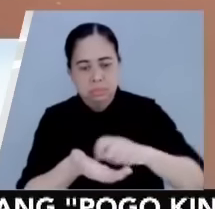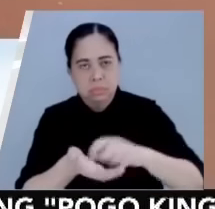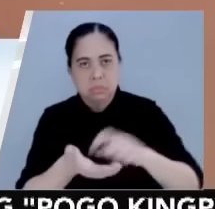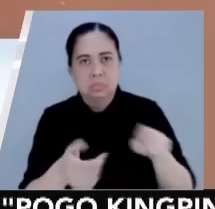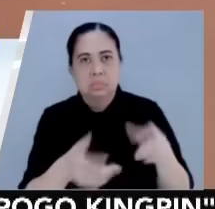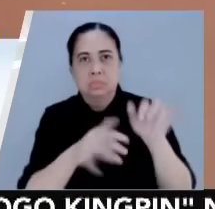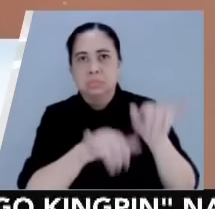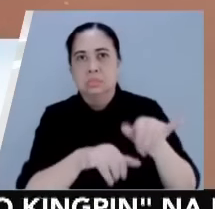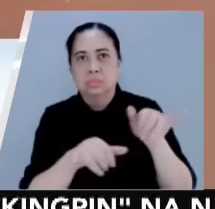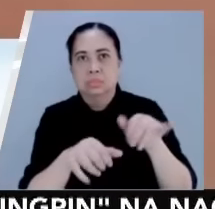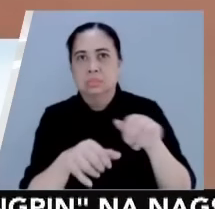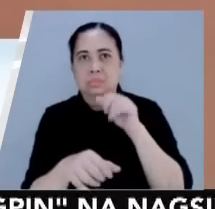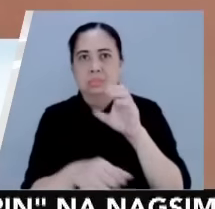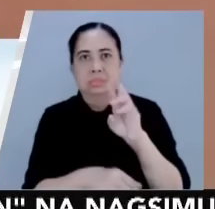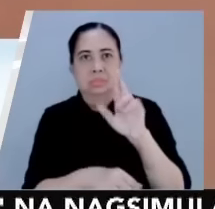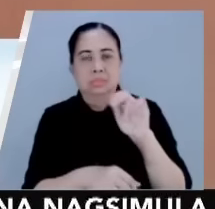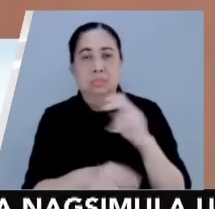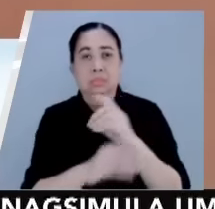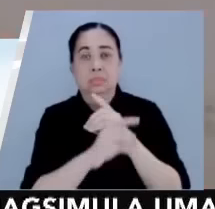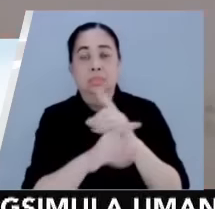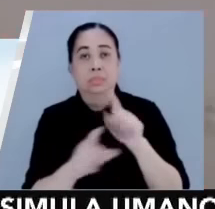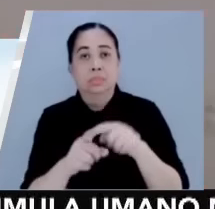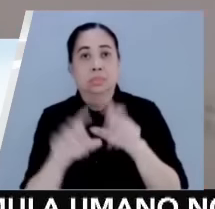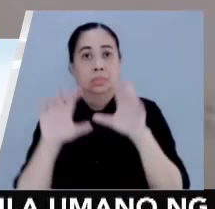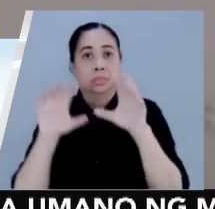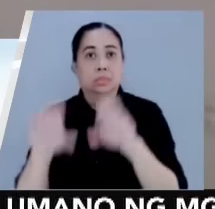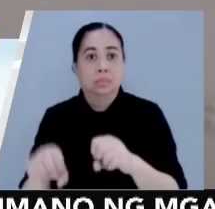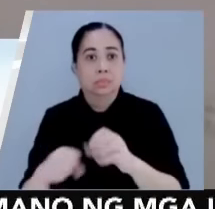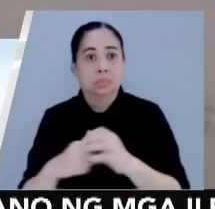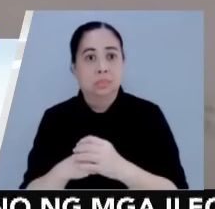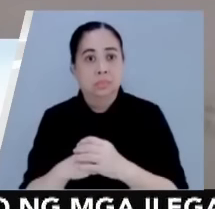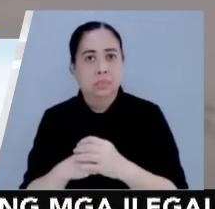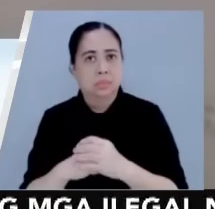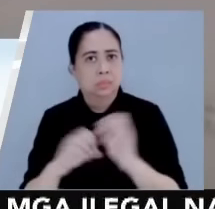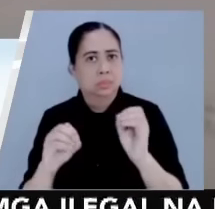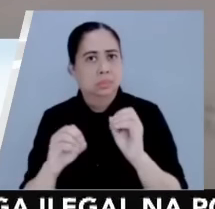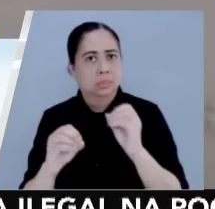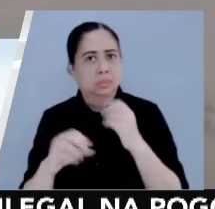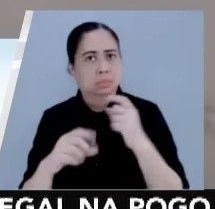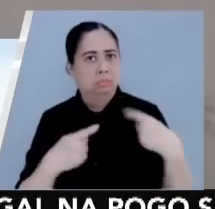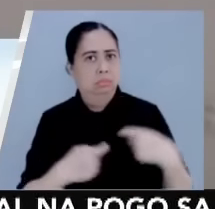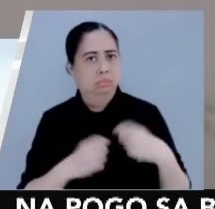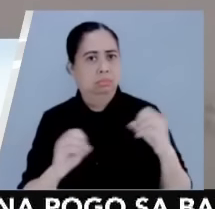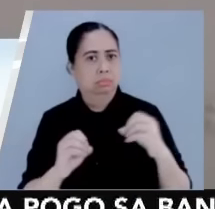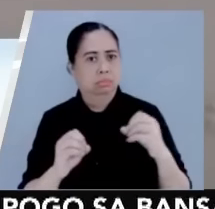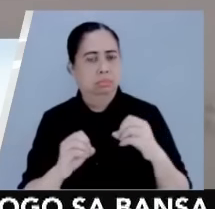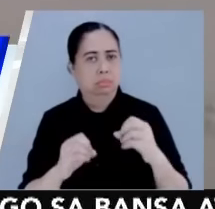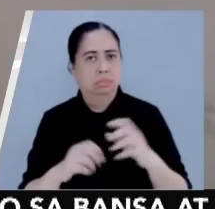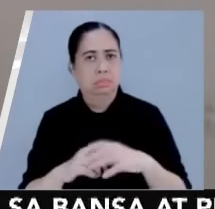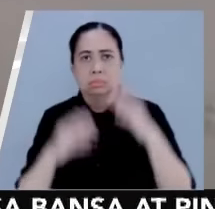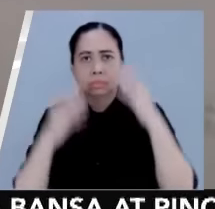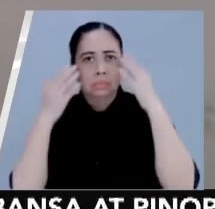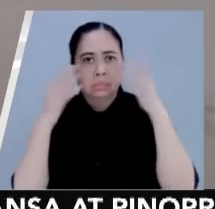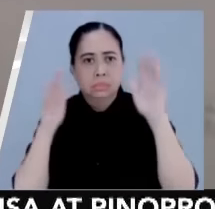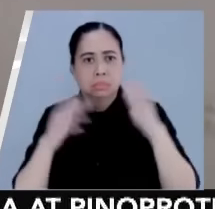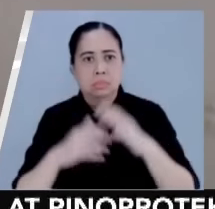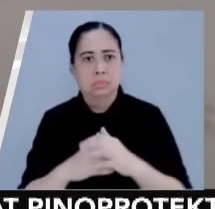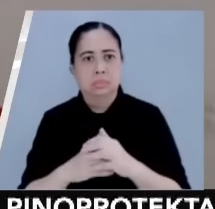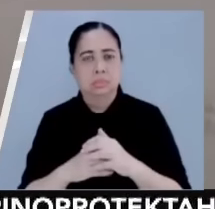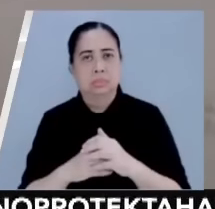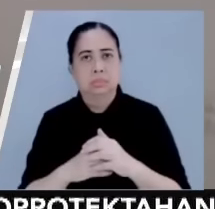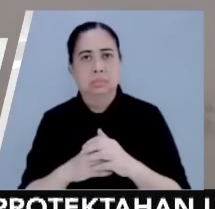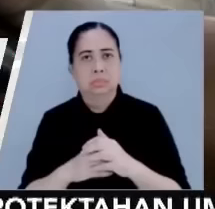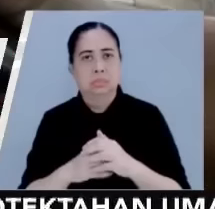siya. Depensa ng isa sa mga nahuli. Wala naman talaga kaming kasalanan. Hindi talaga namin alam. Mamatay namin